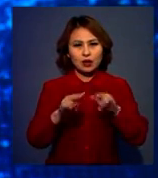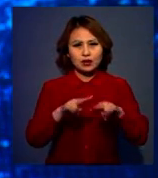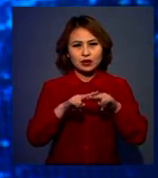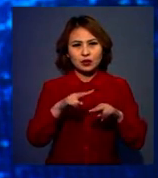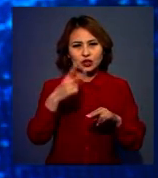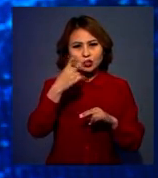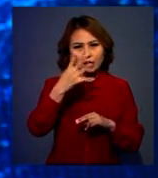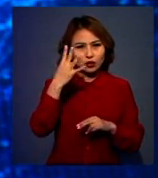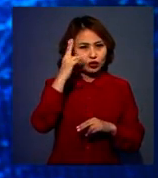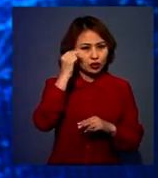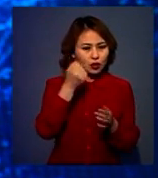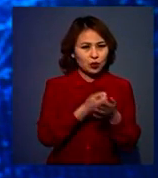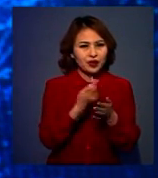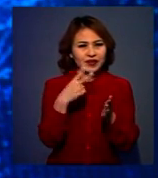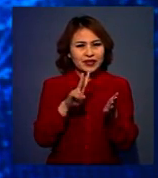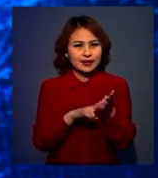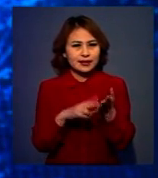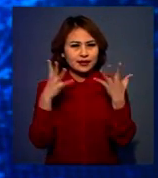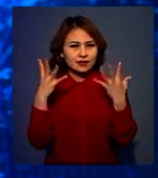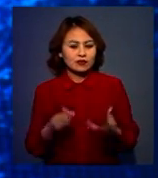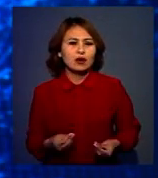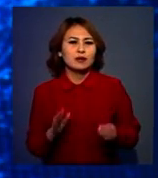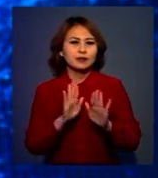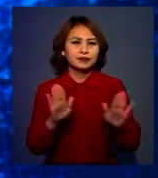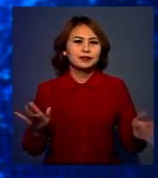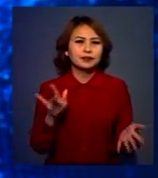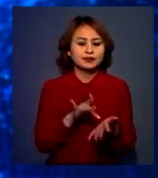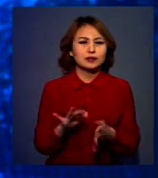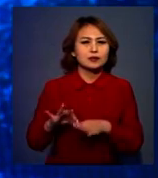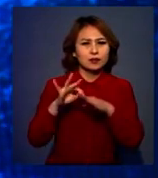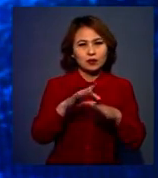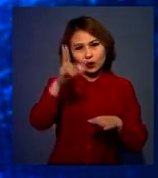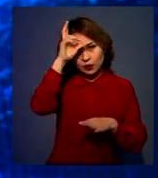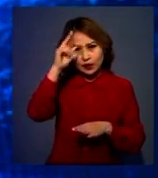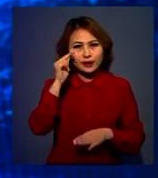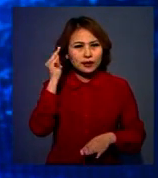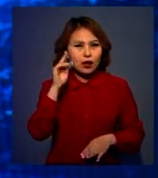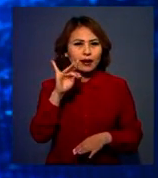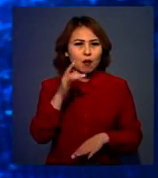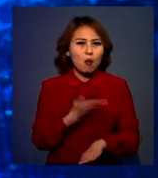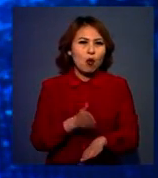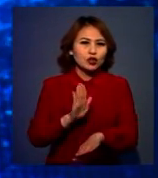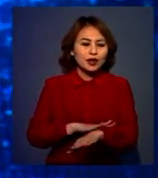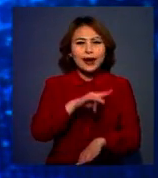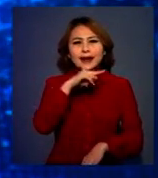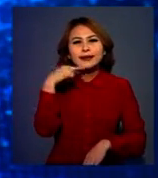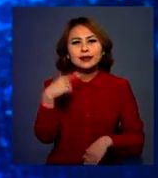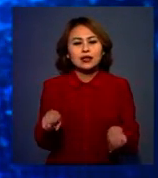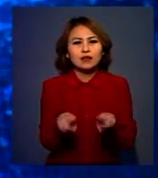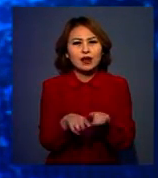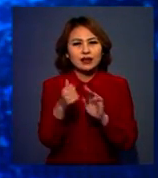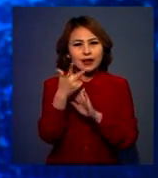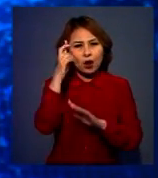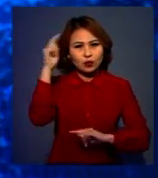елордада сәуірдің 24 мен 27 күндері көрме орталығында өтеді. Оған Түркия, Қытай, Иран, Польша, Ресей сияқты 13 мемлекеттен